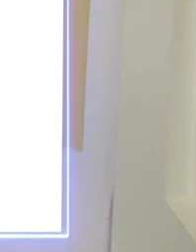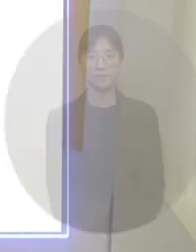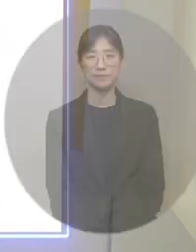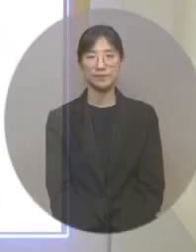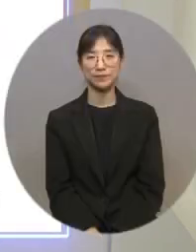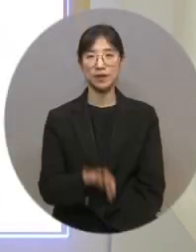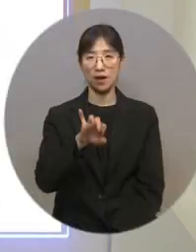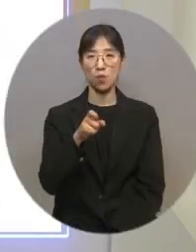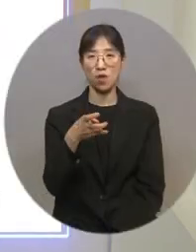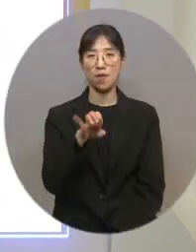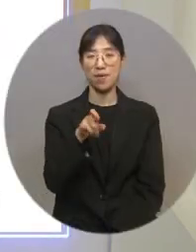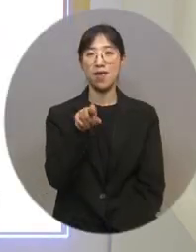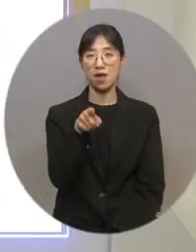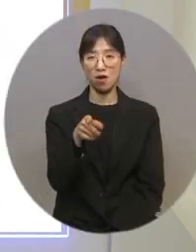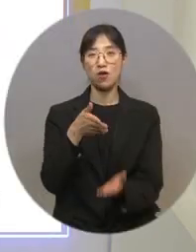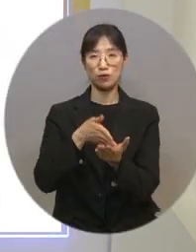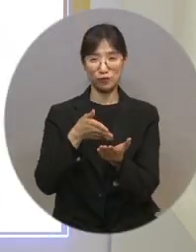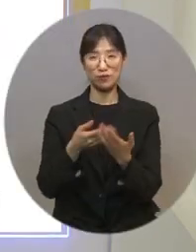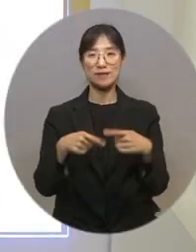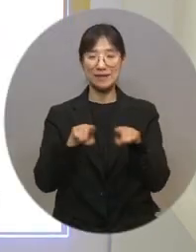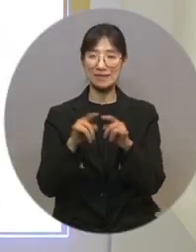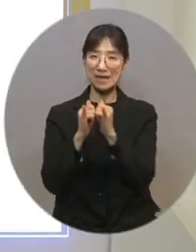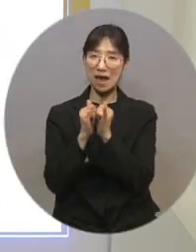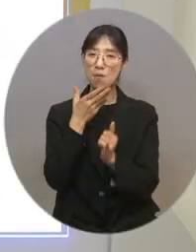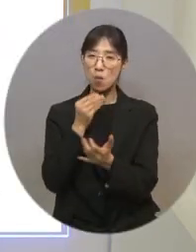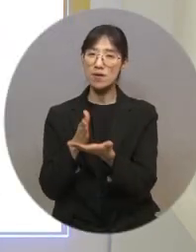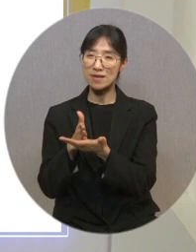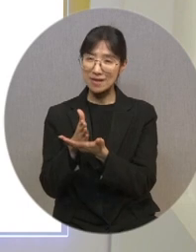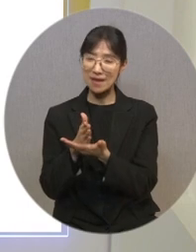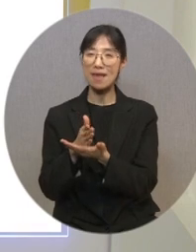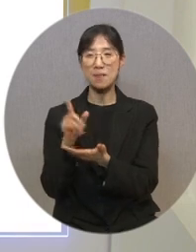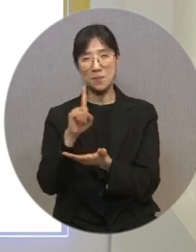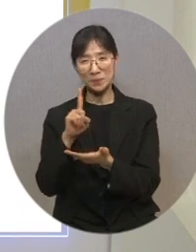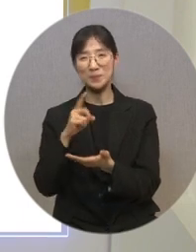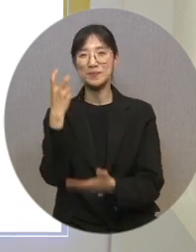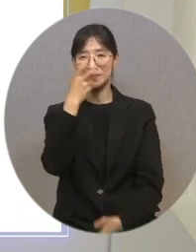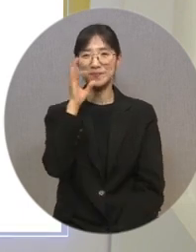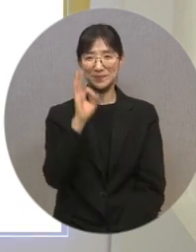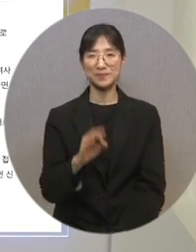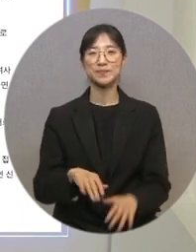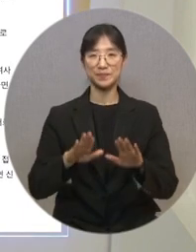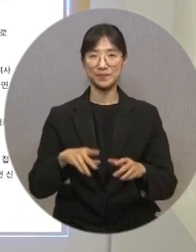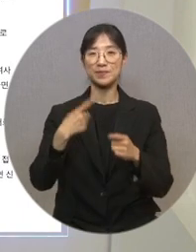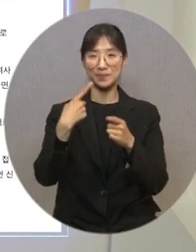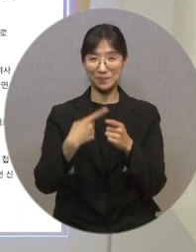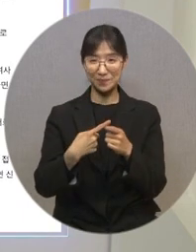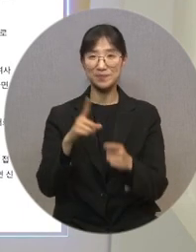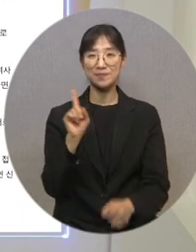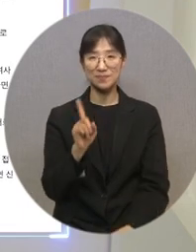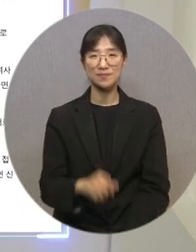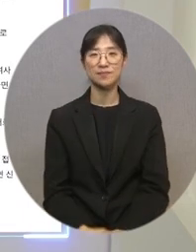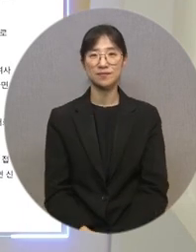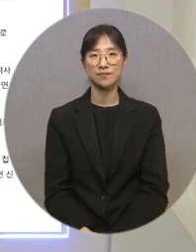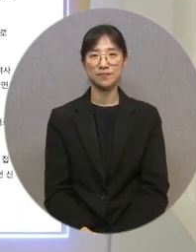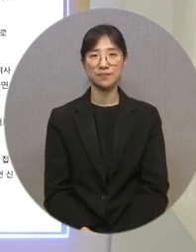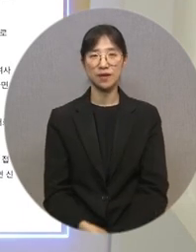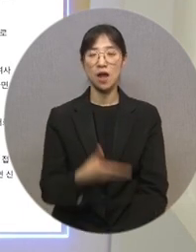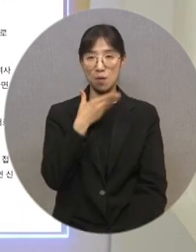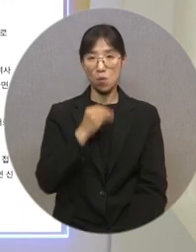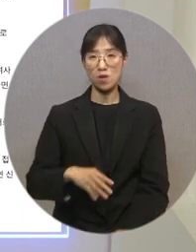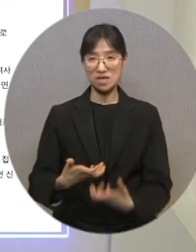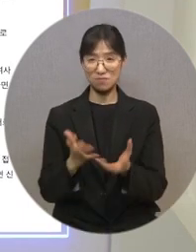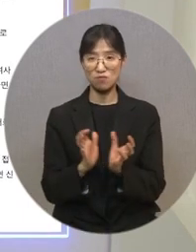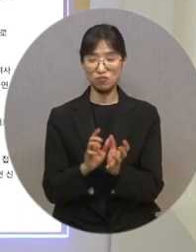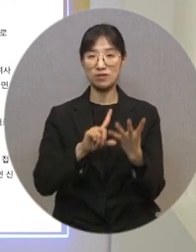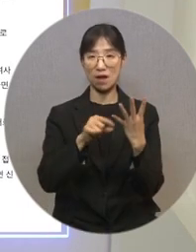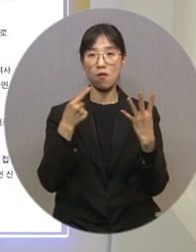웰페어 뉴스와 함께 사회복지의 이슈를 만나봅니다 오늘 첫 번째 기사입니다 보건복지부는 지난